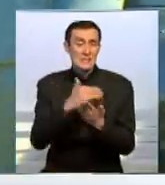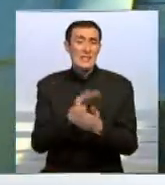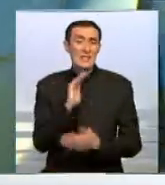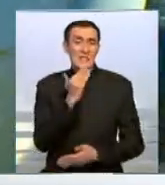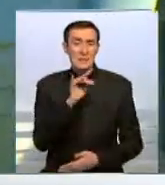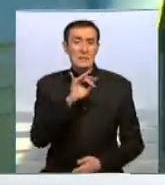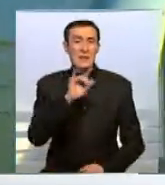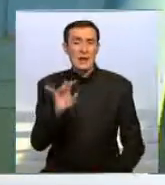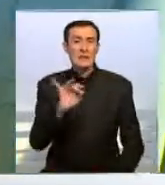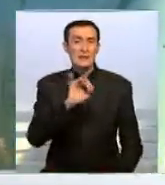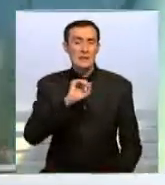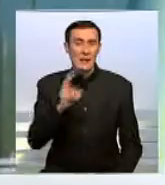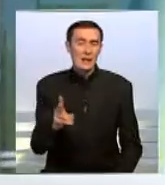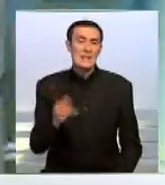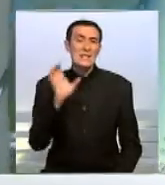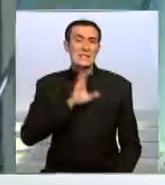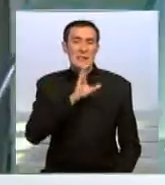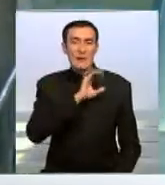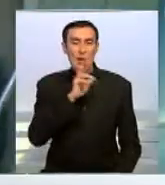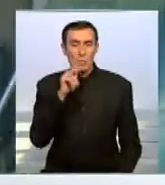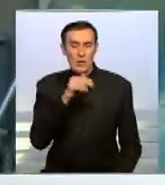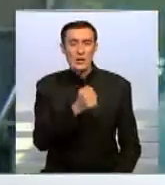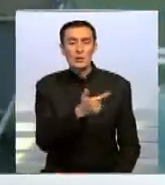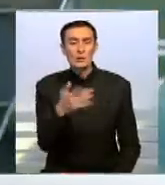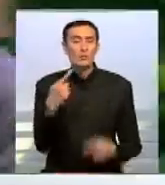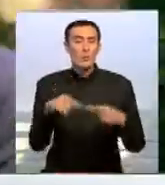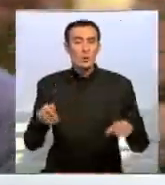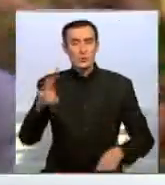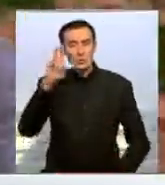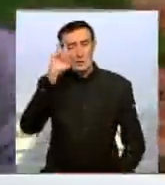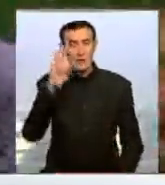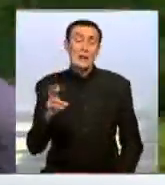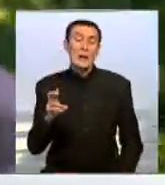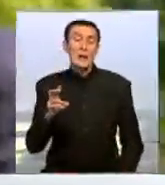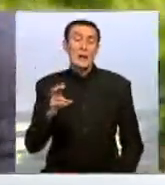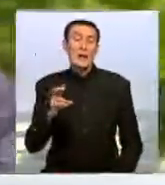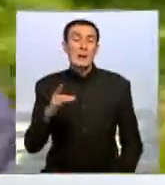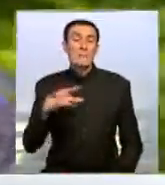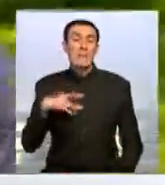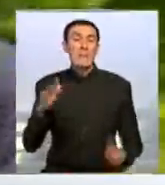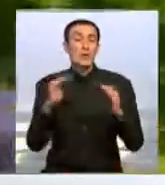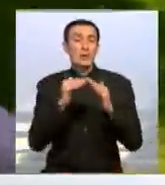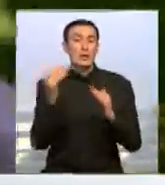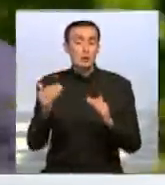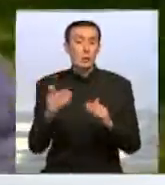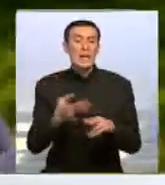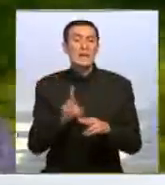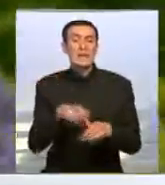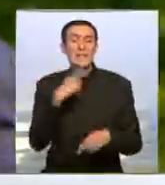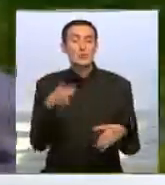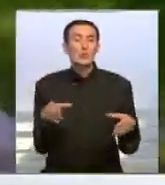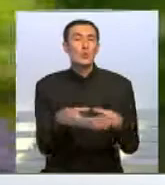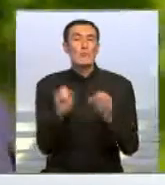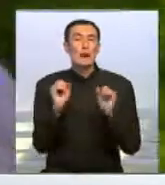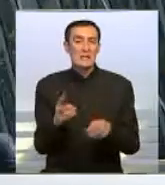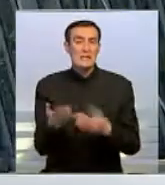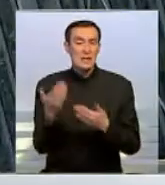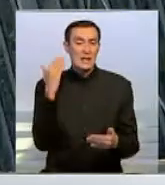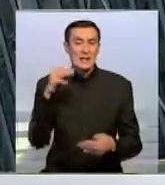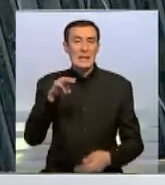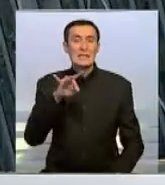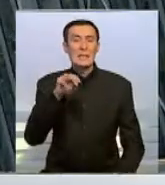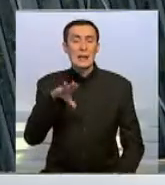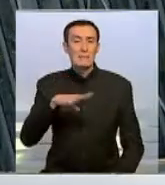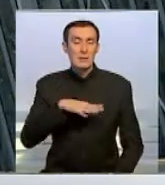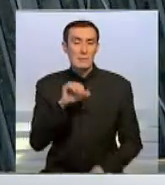Египет, Иран, Ирак, Северная Корея и несколько других государств. Белый дом относит их к группе риска. Напомню, ранее Трамп